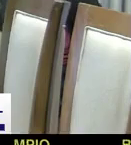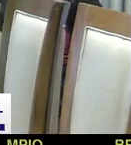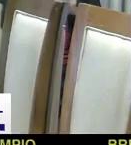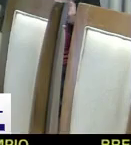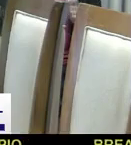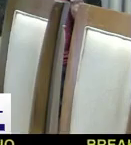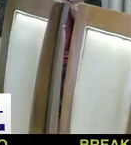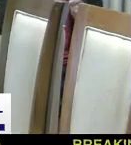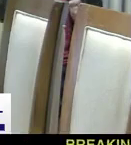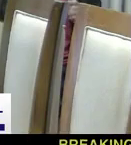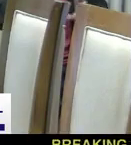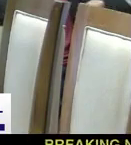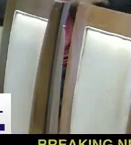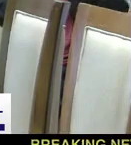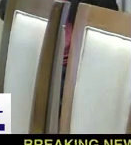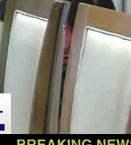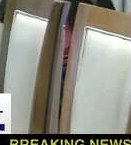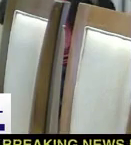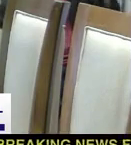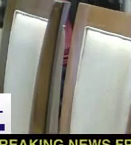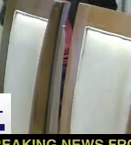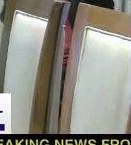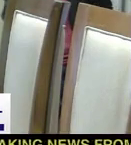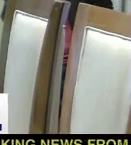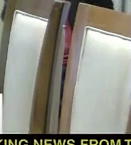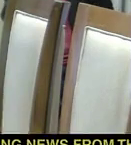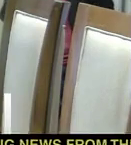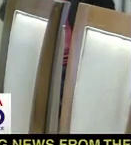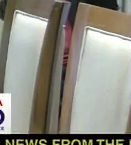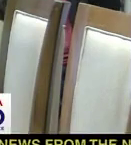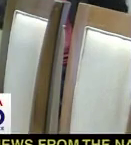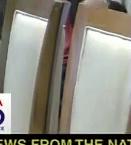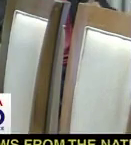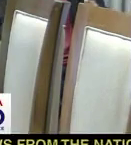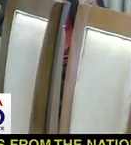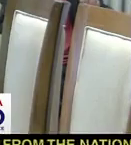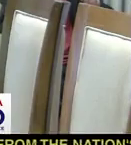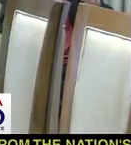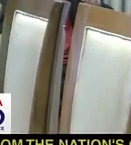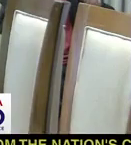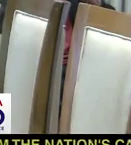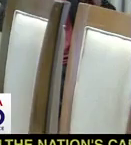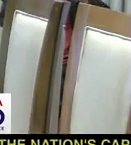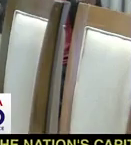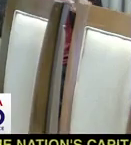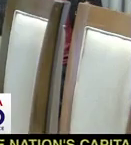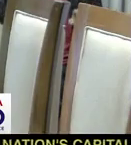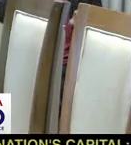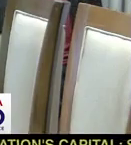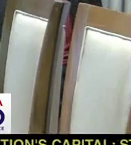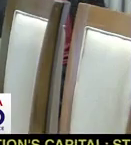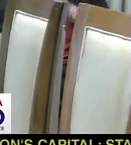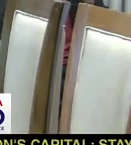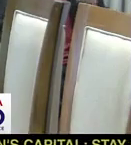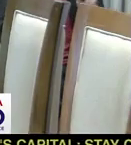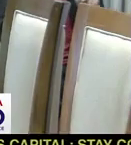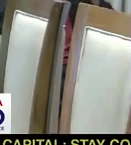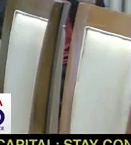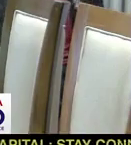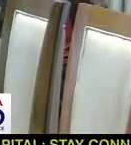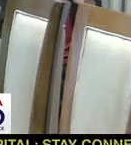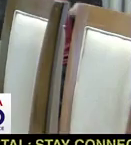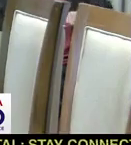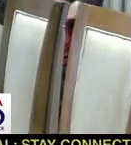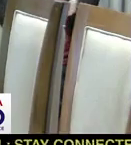at you will be given equal opportunity as Manileños. If they can do it